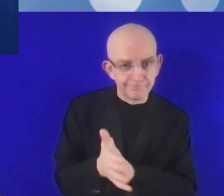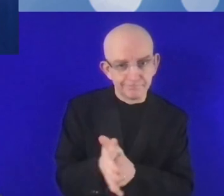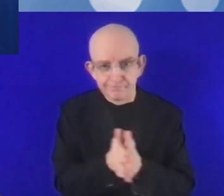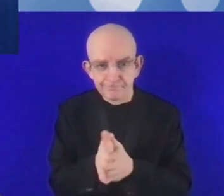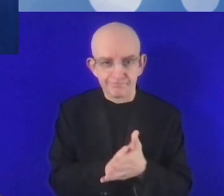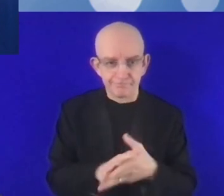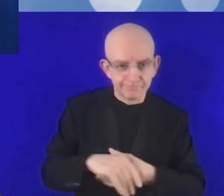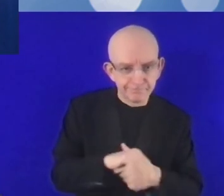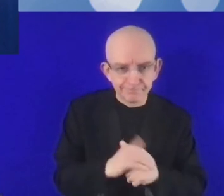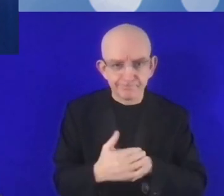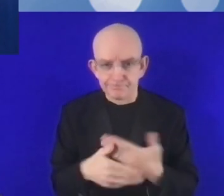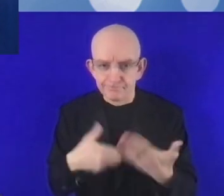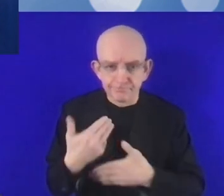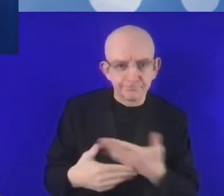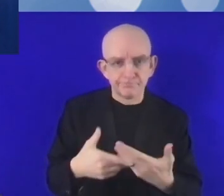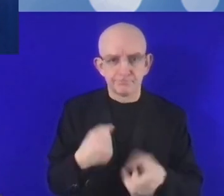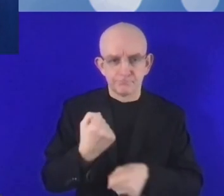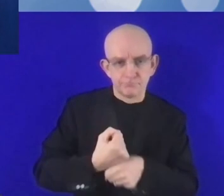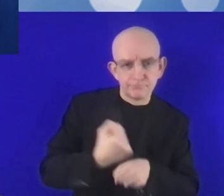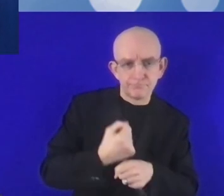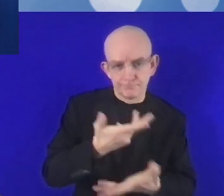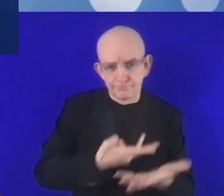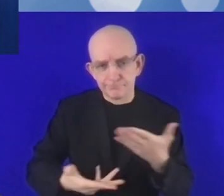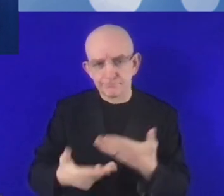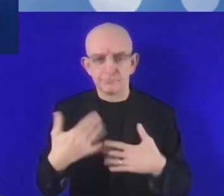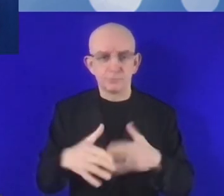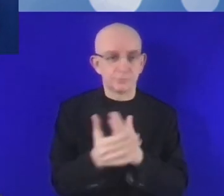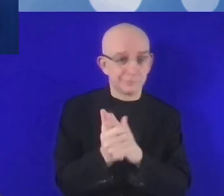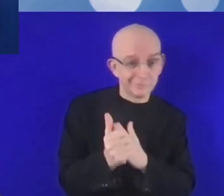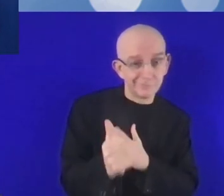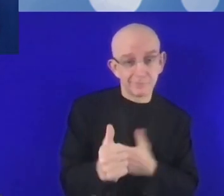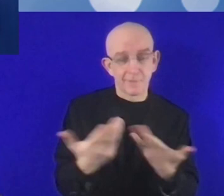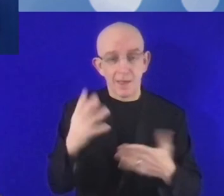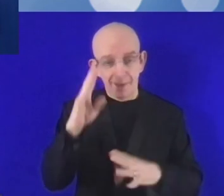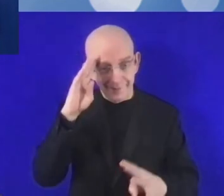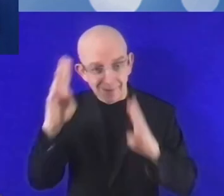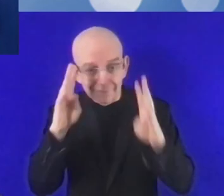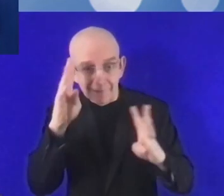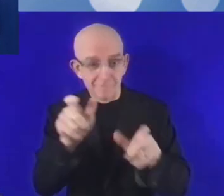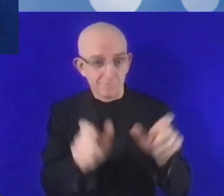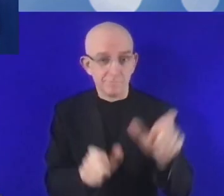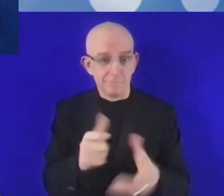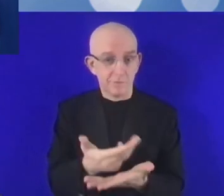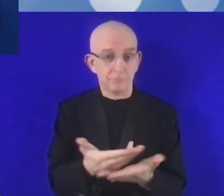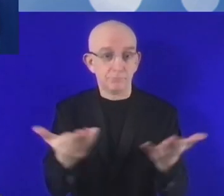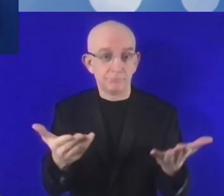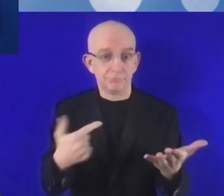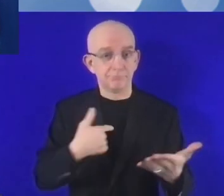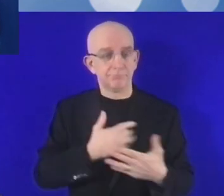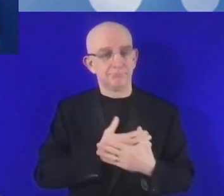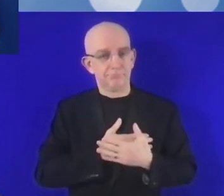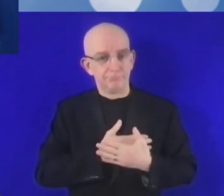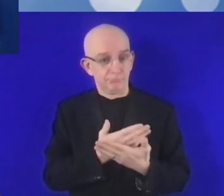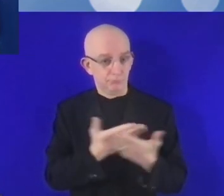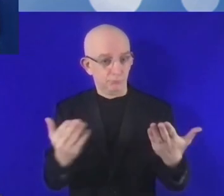从很遥远的地方来了，我为此 表示协议，但是你们来到